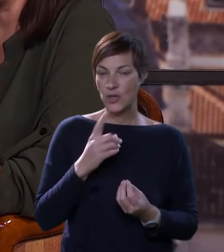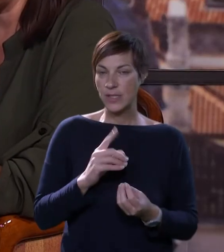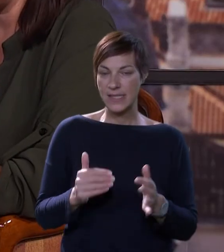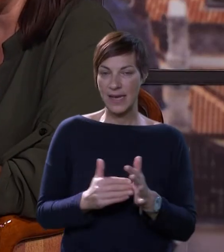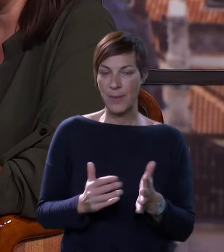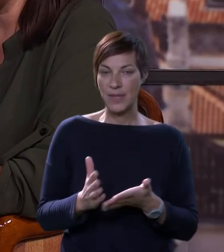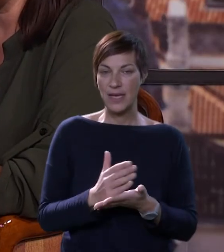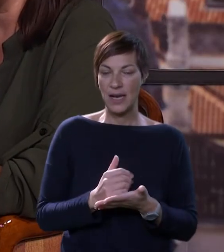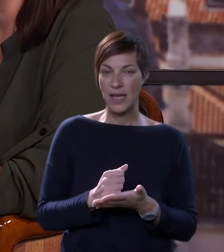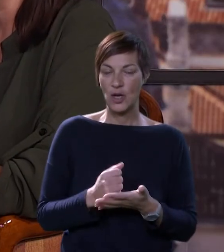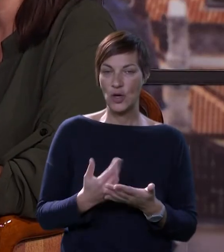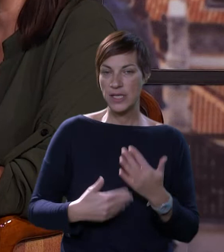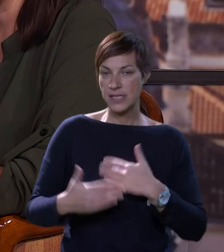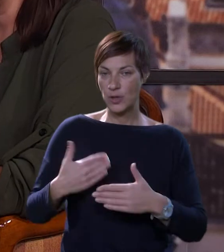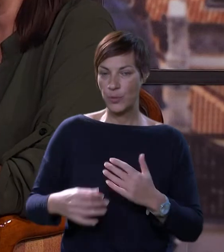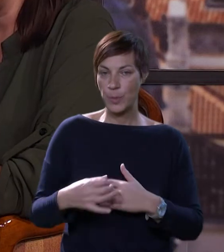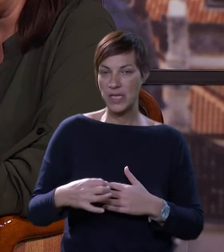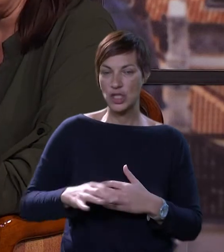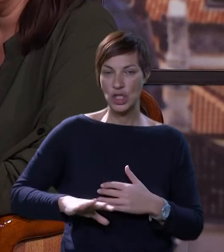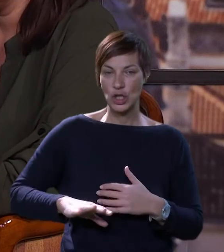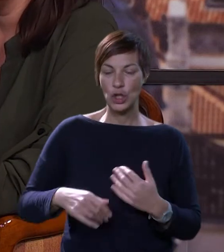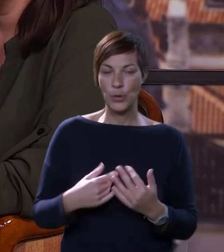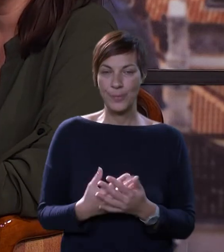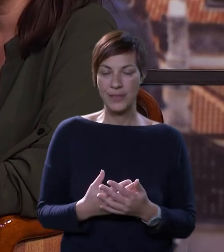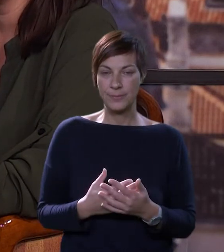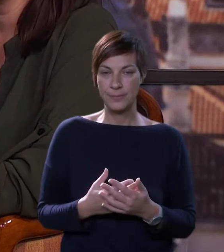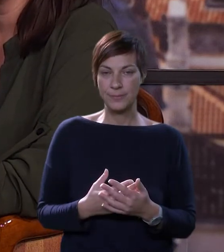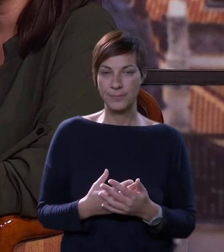ne bi trebale koristiti u ovoj predškolskoj dobi?